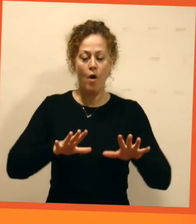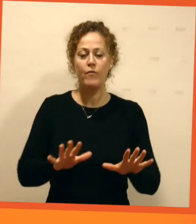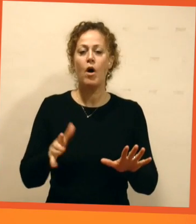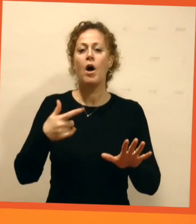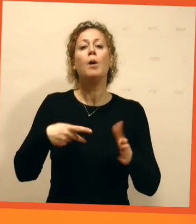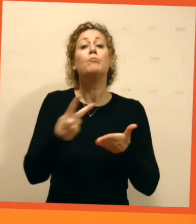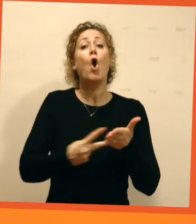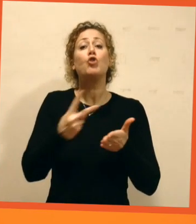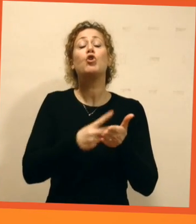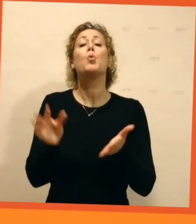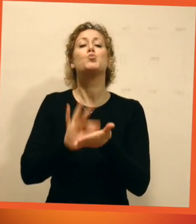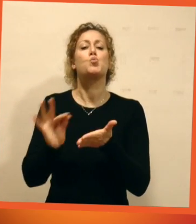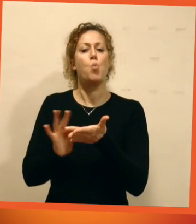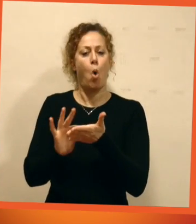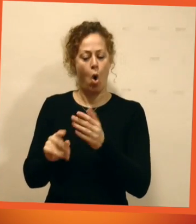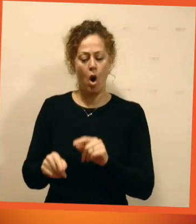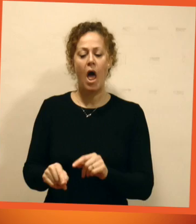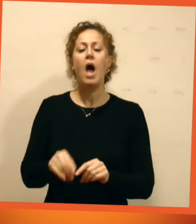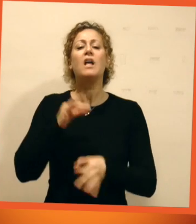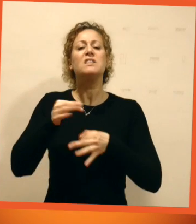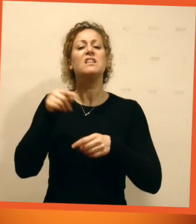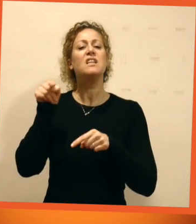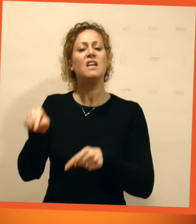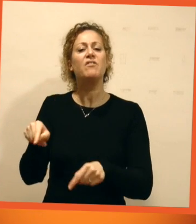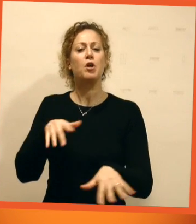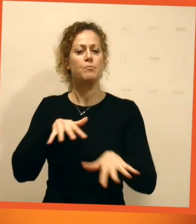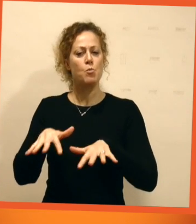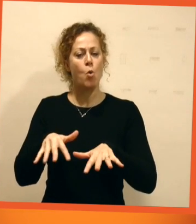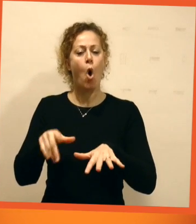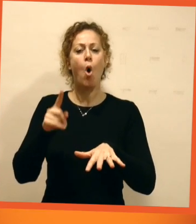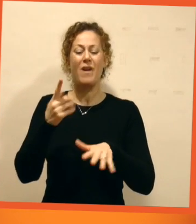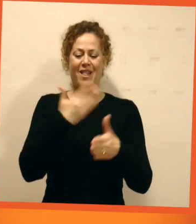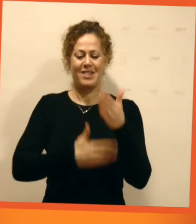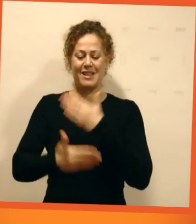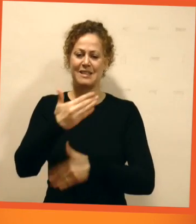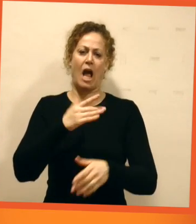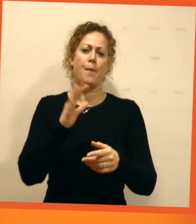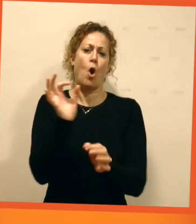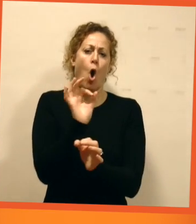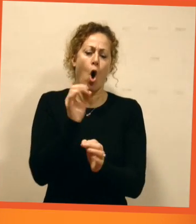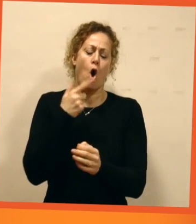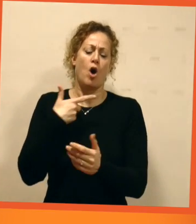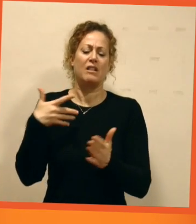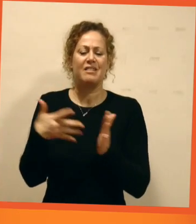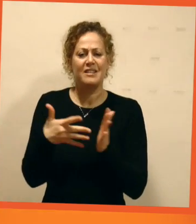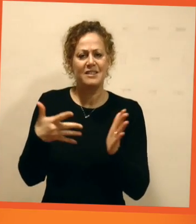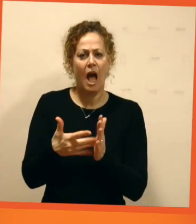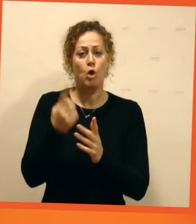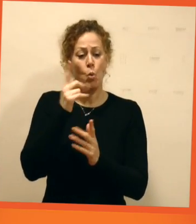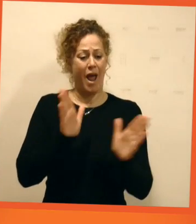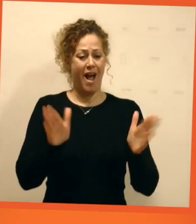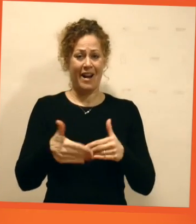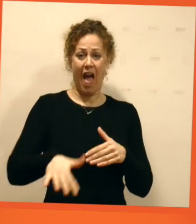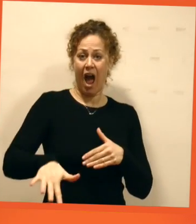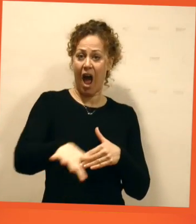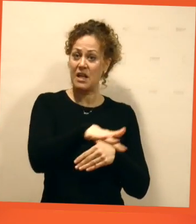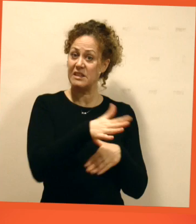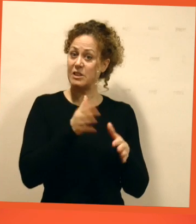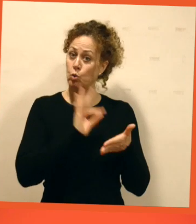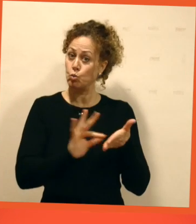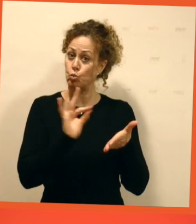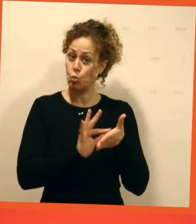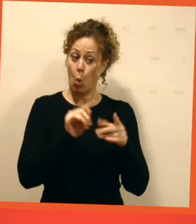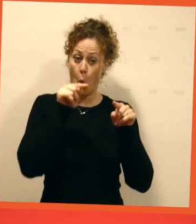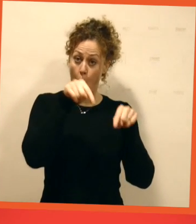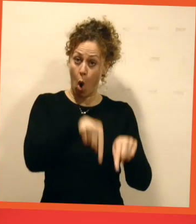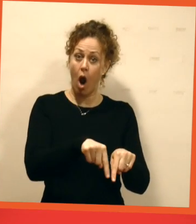cambiare l'immagine di sé che ha il disabile in una, disabile o quello a disagio in una classe, e far cambiare